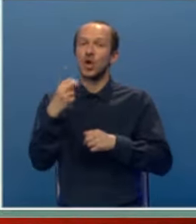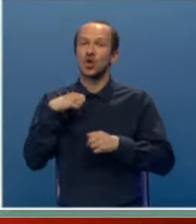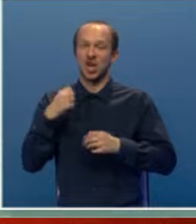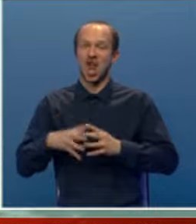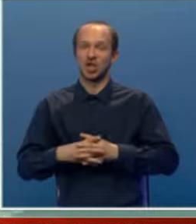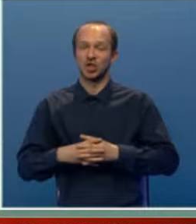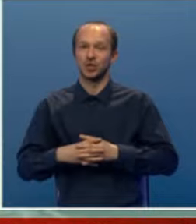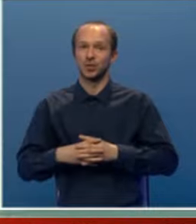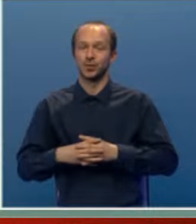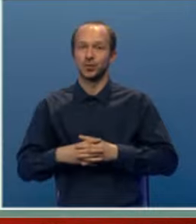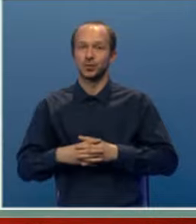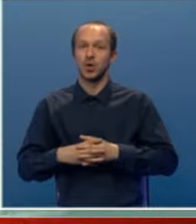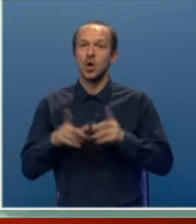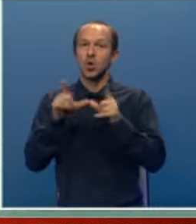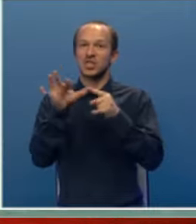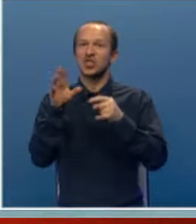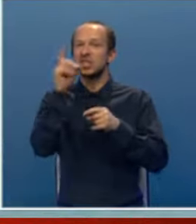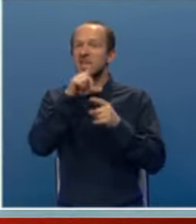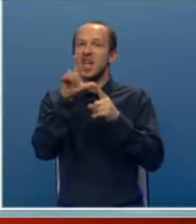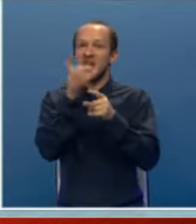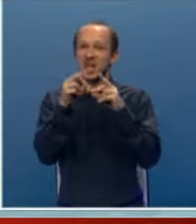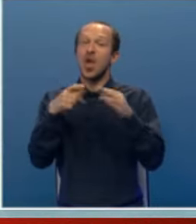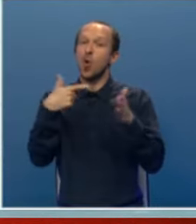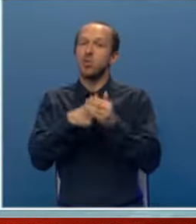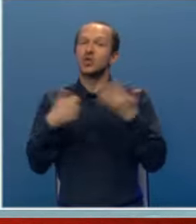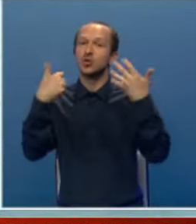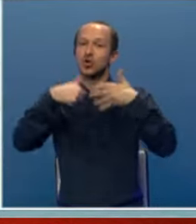1942. godine. Ustaše Crne legije ubile